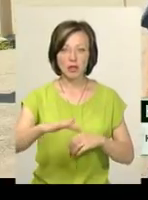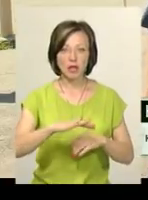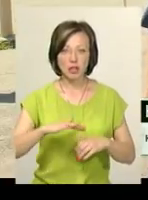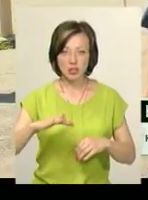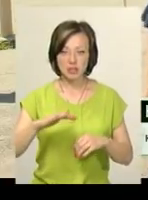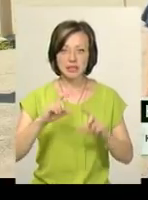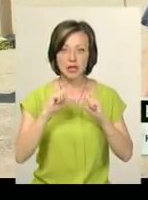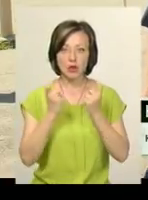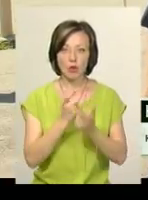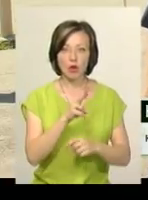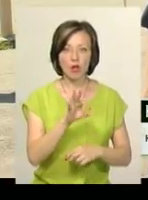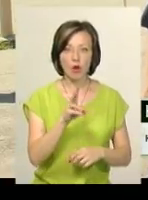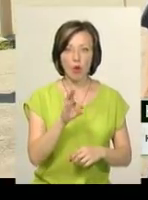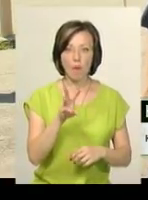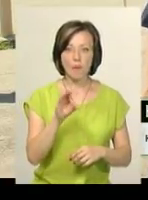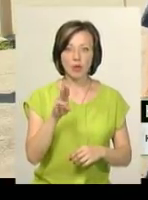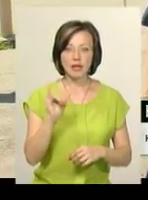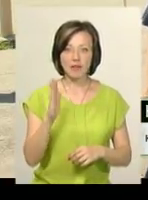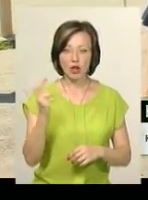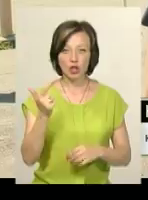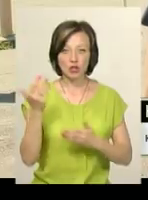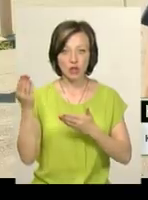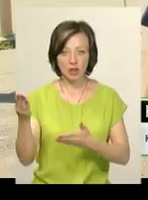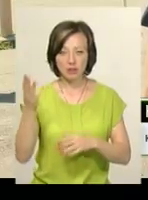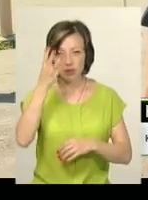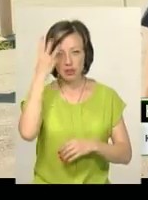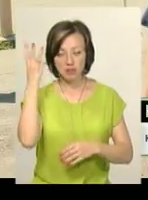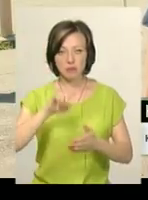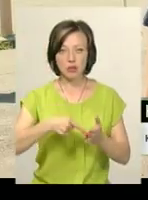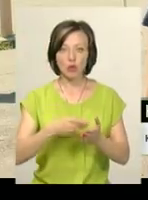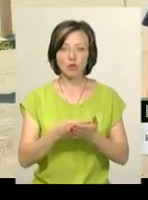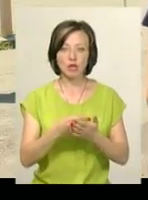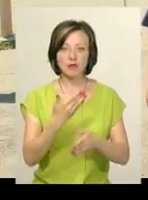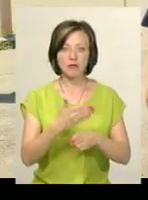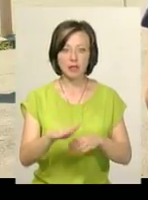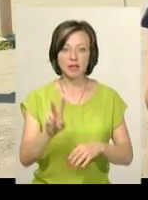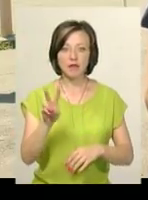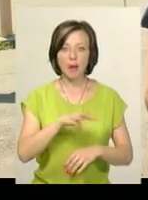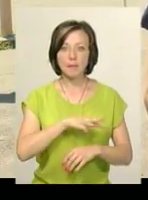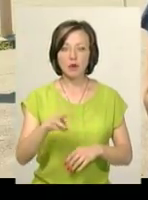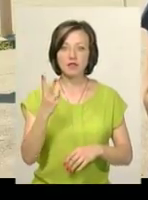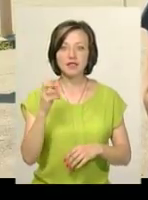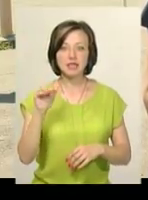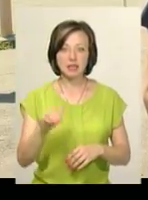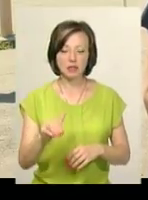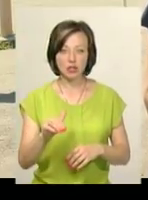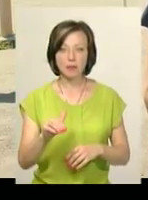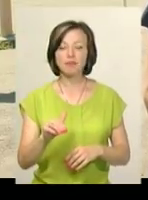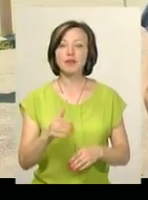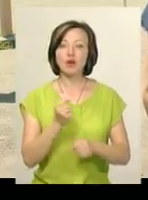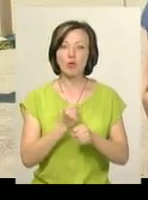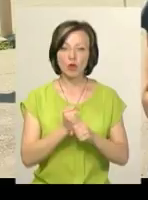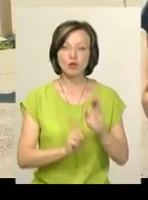на стадіоні «Локомотив», що у мікрорайоні Гречани Хмельницького, з міського бюджету виділили 2 мільйони 200 тисяч гривень.